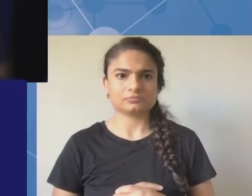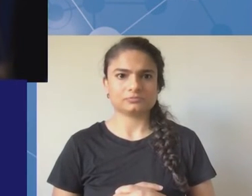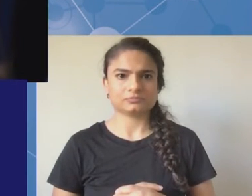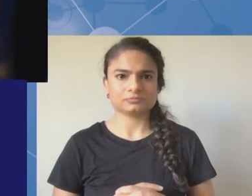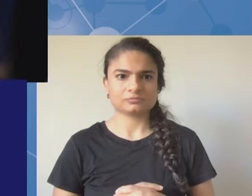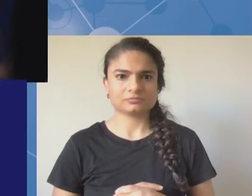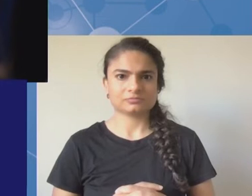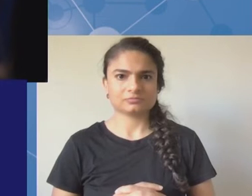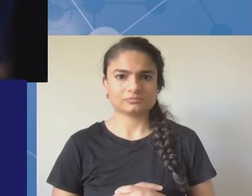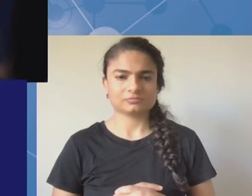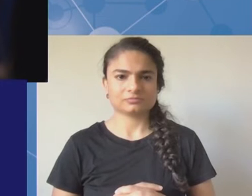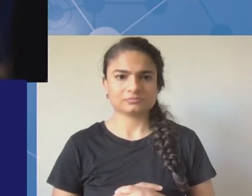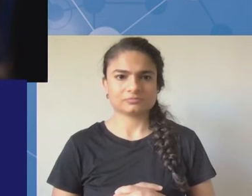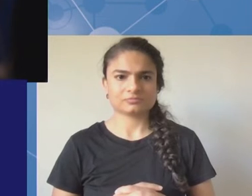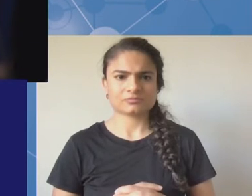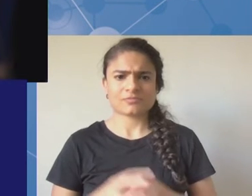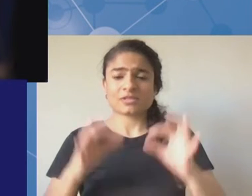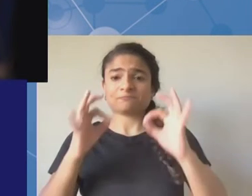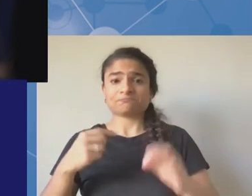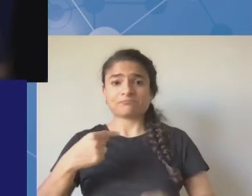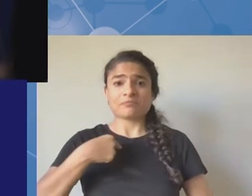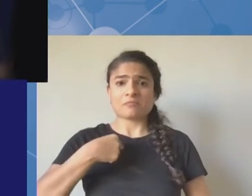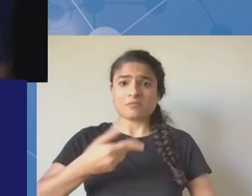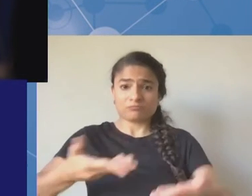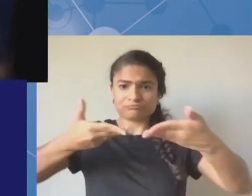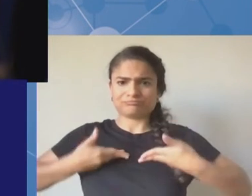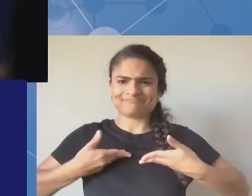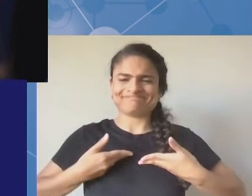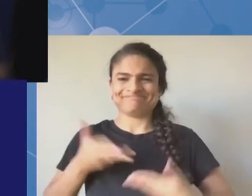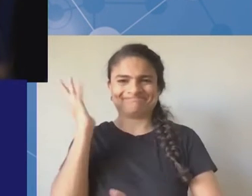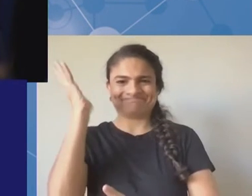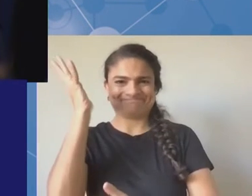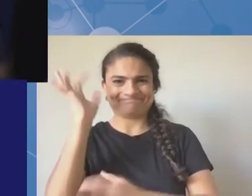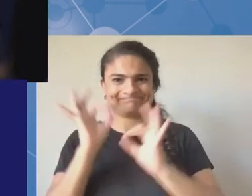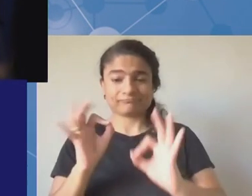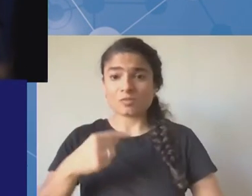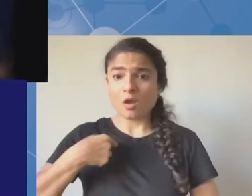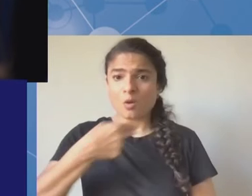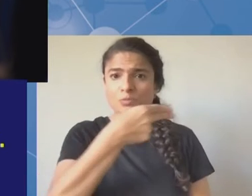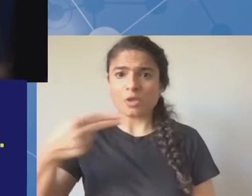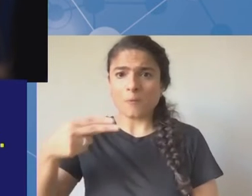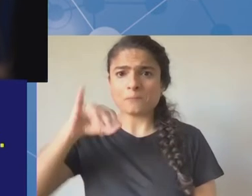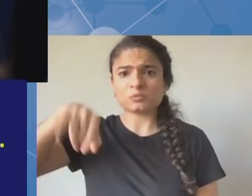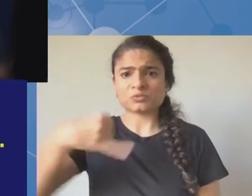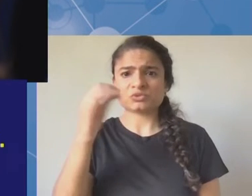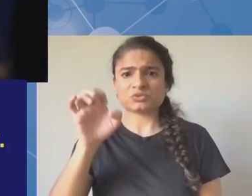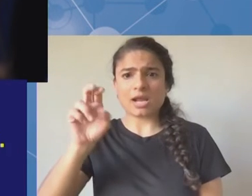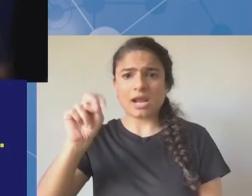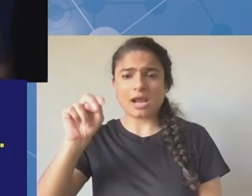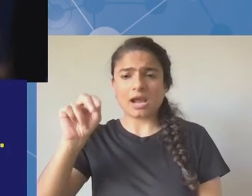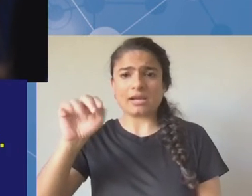Добрый день, Дженнифер Чанг. Я буду говорить от своего имени. Прежде всего, я хочу